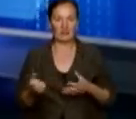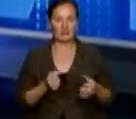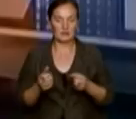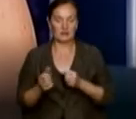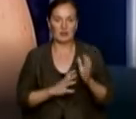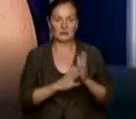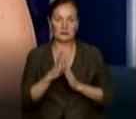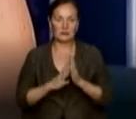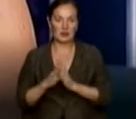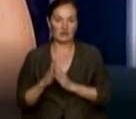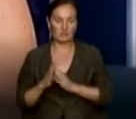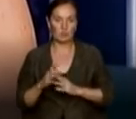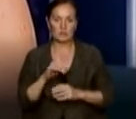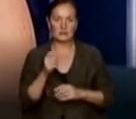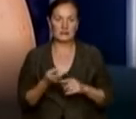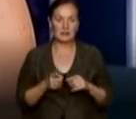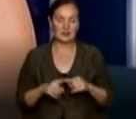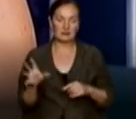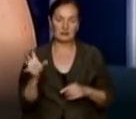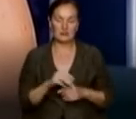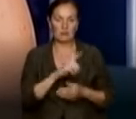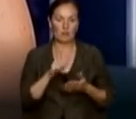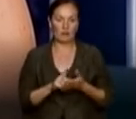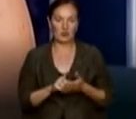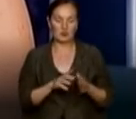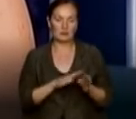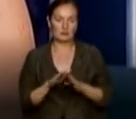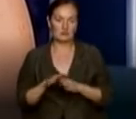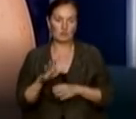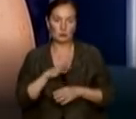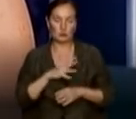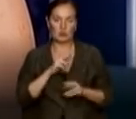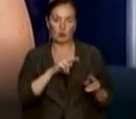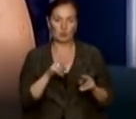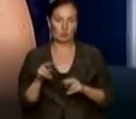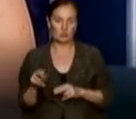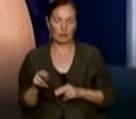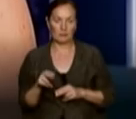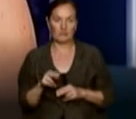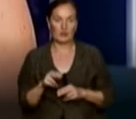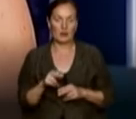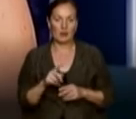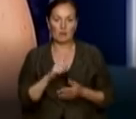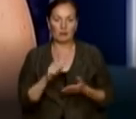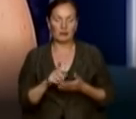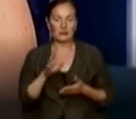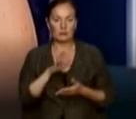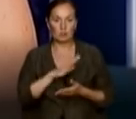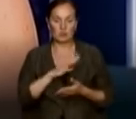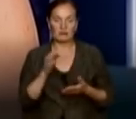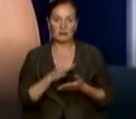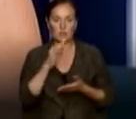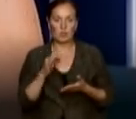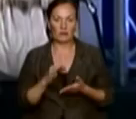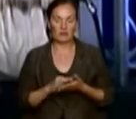флору, фауну. Тобто за цим всім повинен здійснюватися контроль. Не може бути просто так. Тобто повинні бути однозначно